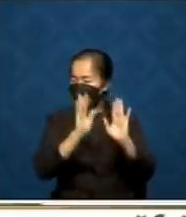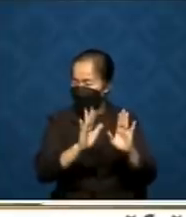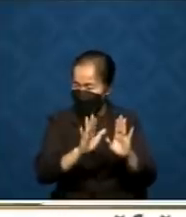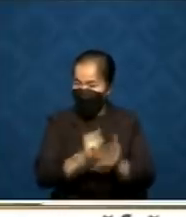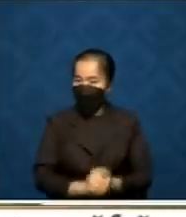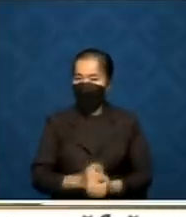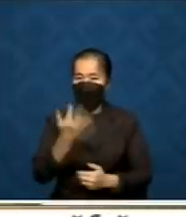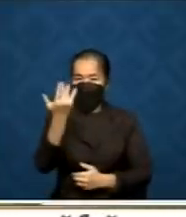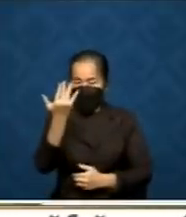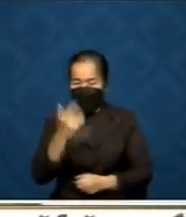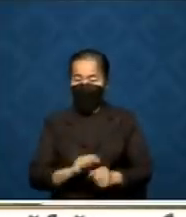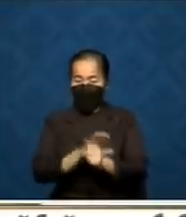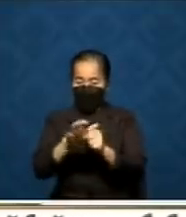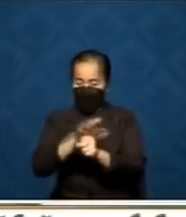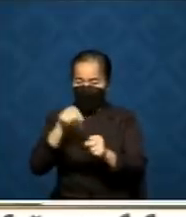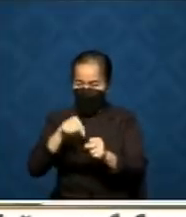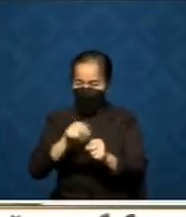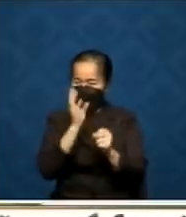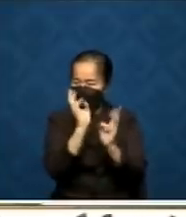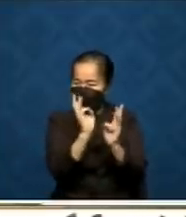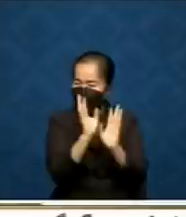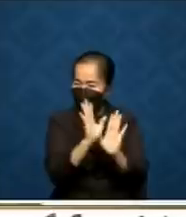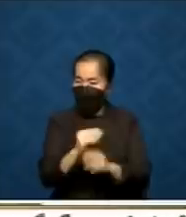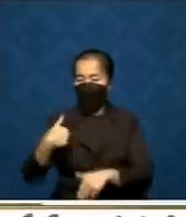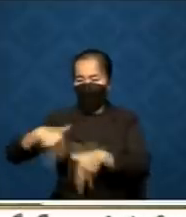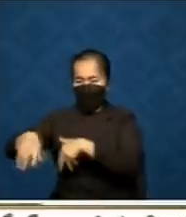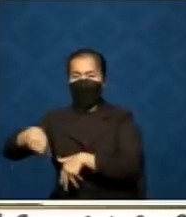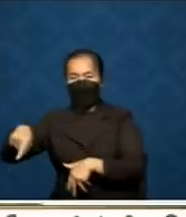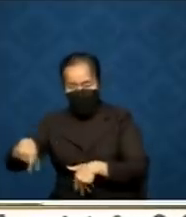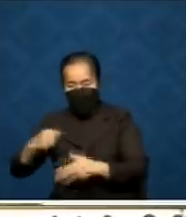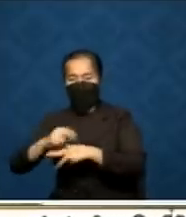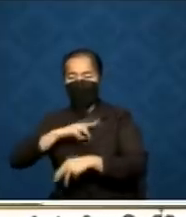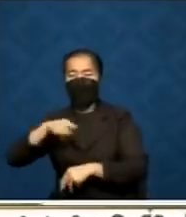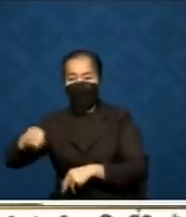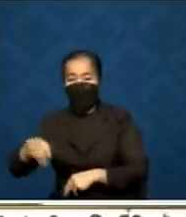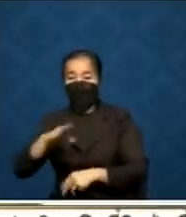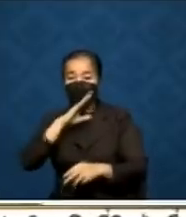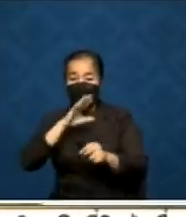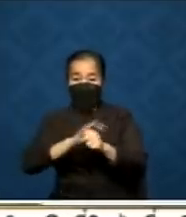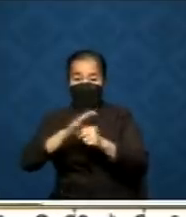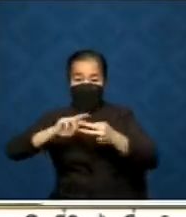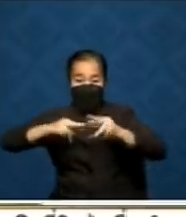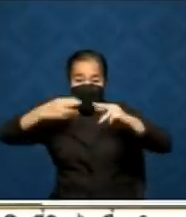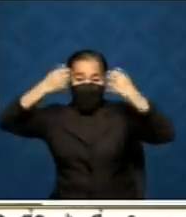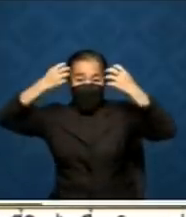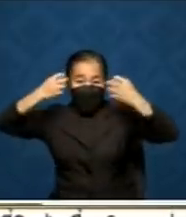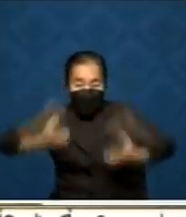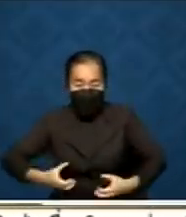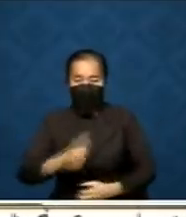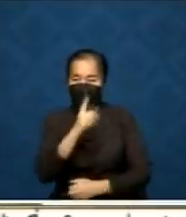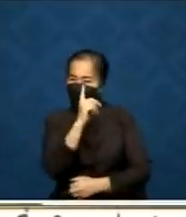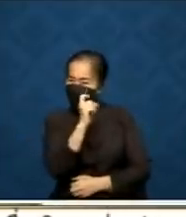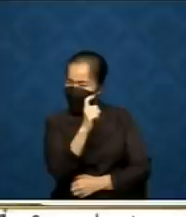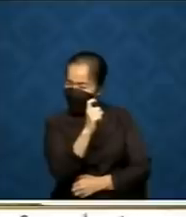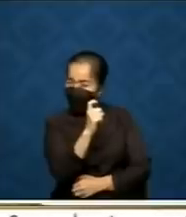แล้วเพิ่งมาครั้งแรกกทม.รับอยู่ชาวบ้านรับอยู่ช่วยตัวเองได้แต่ถ้ามันมามันกลายพันธุ์ว่าใหม่เอาไม่อยู่